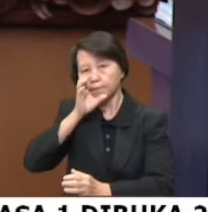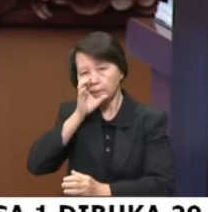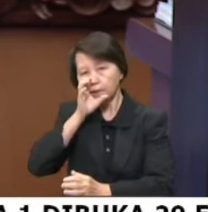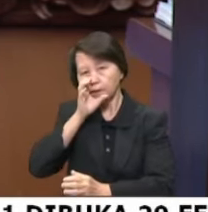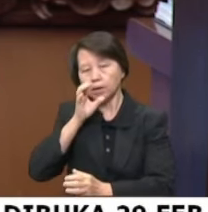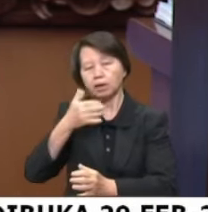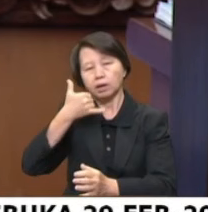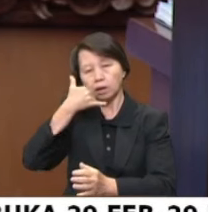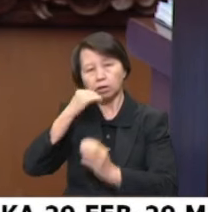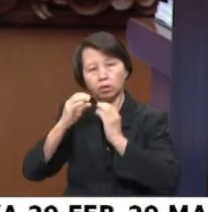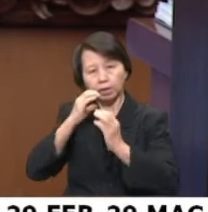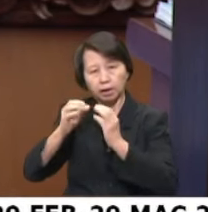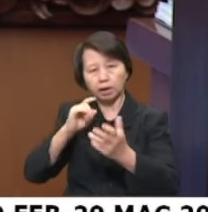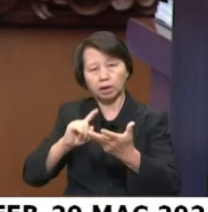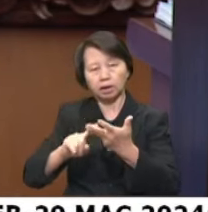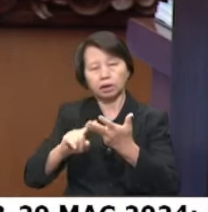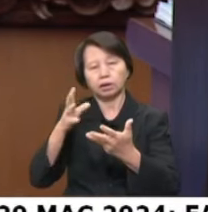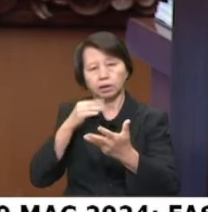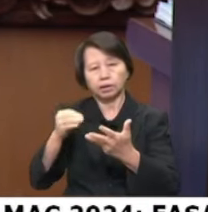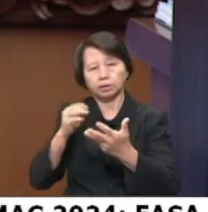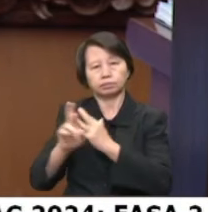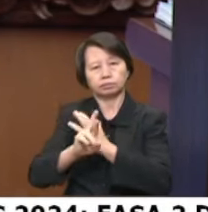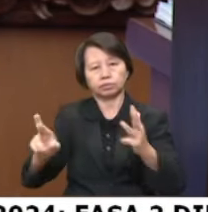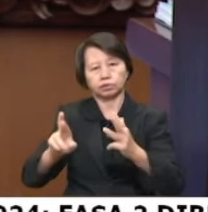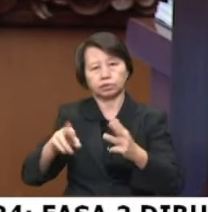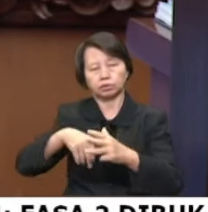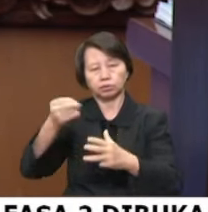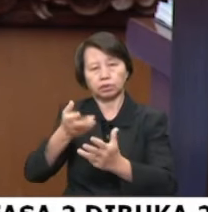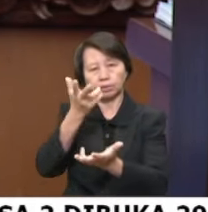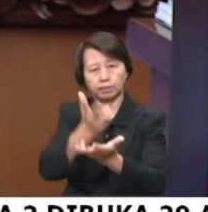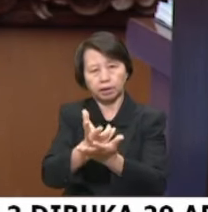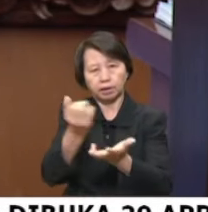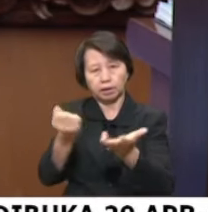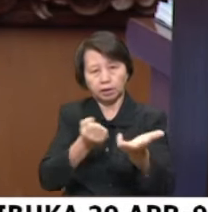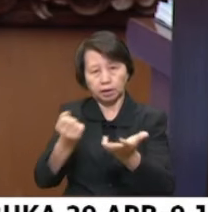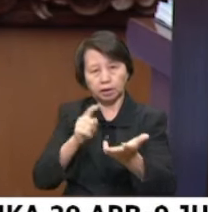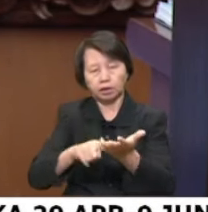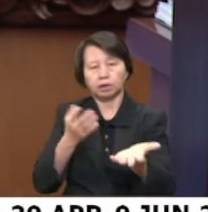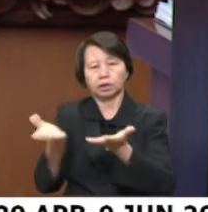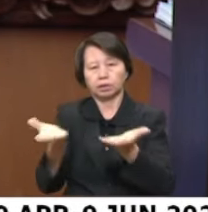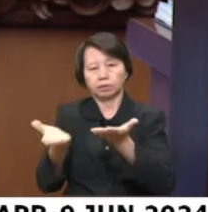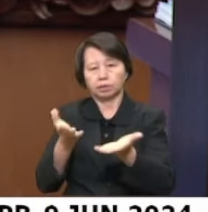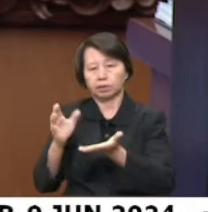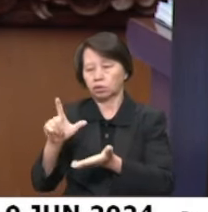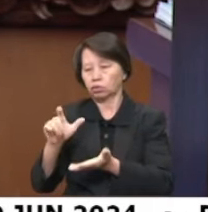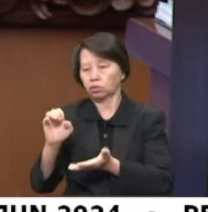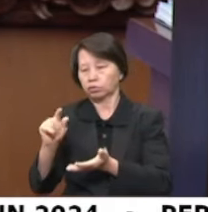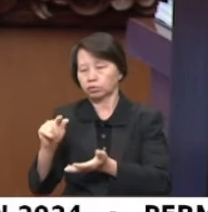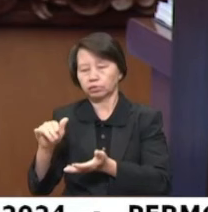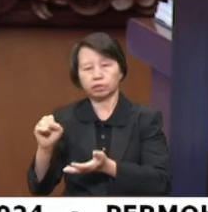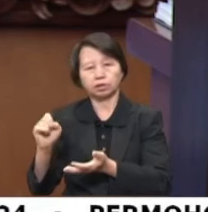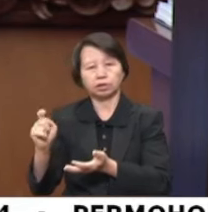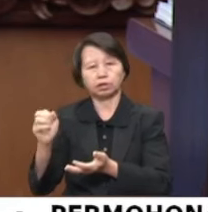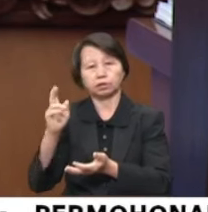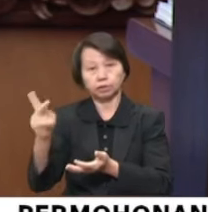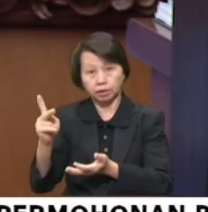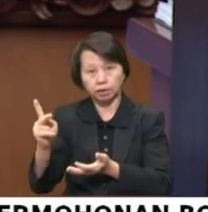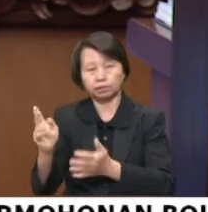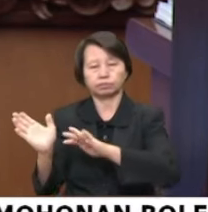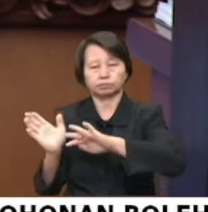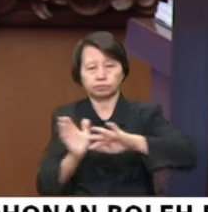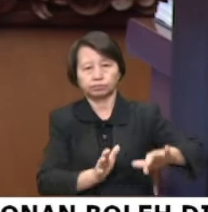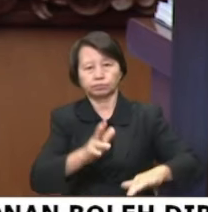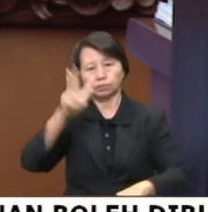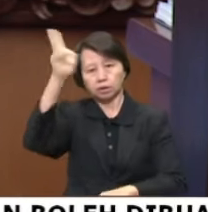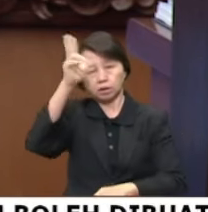perkhidmatan telekomunikasi, perkhidmatan penyediaan wang parkir kenderaan dan perkhidmatan logistik. Selain itu, kerajaan